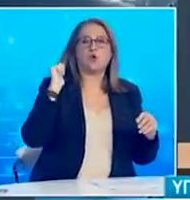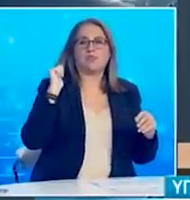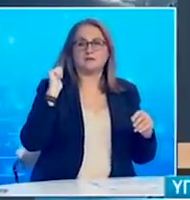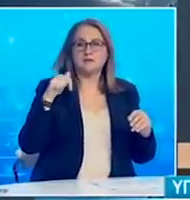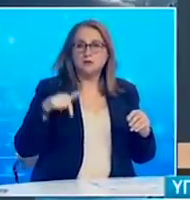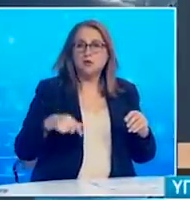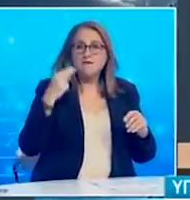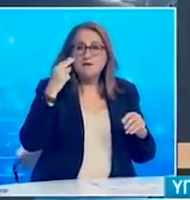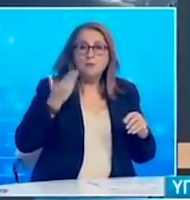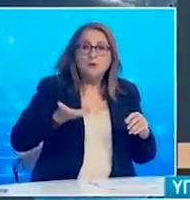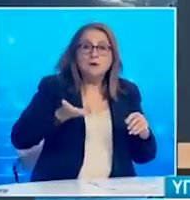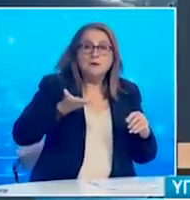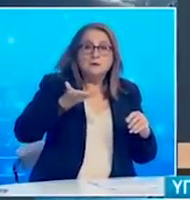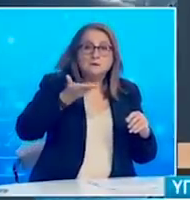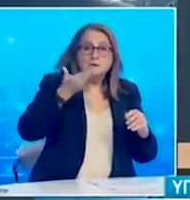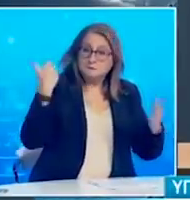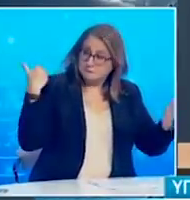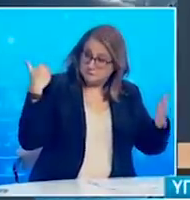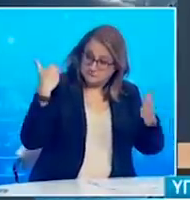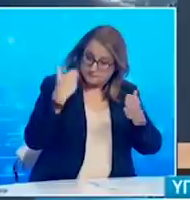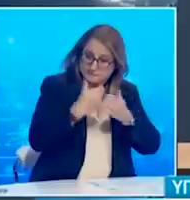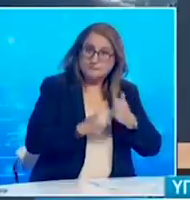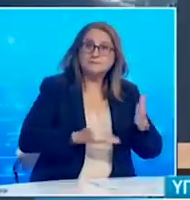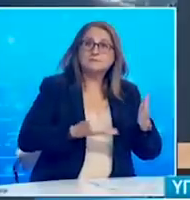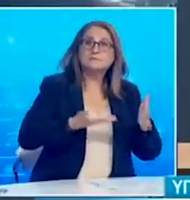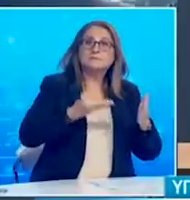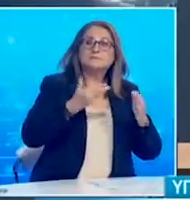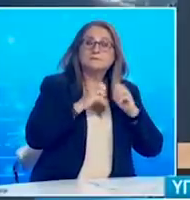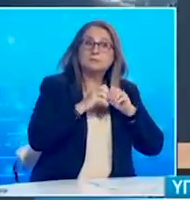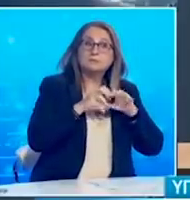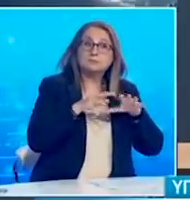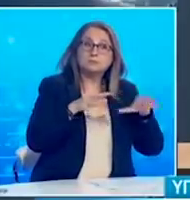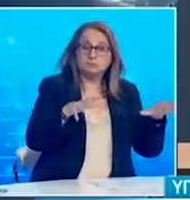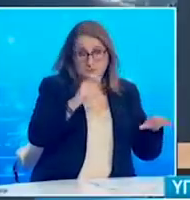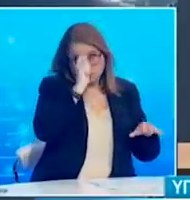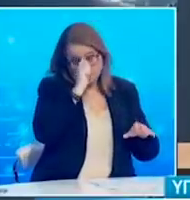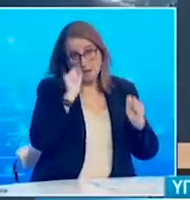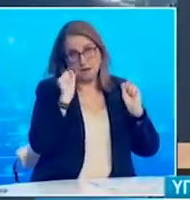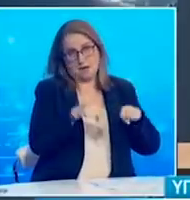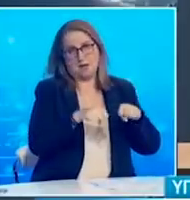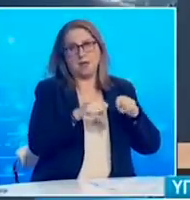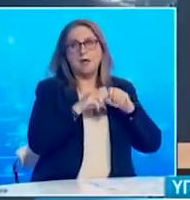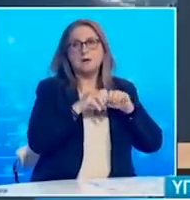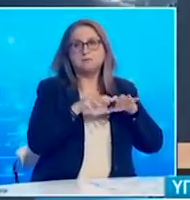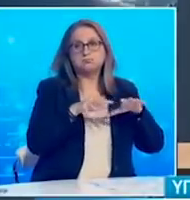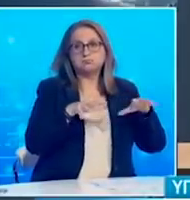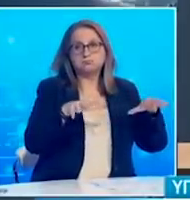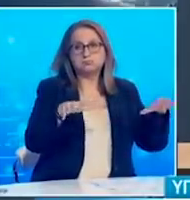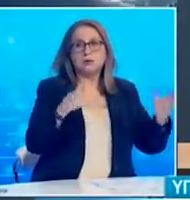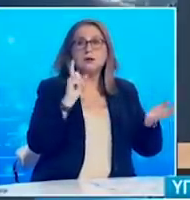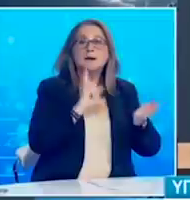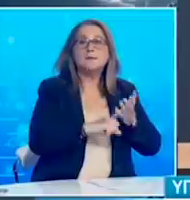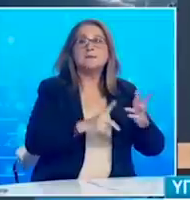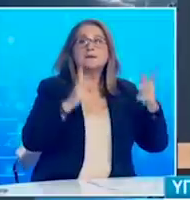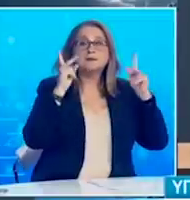άνοδο σε σύγκριση με το προηγούμενο διάστημα. Και η άνοδος αυτή προκύπτει από τη διασπορά του ιού μέσα στην κοινότητα. Προκειμένου να ανακόψουμε την εξάπλωση